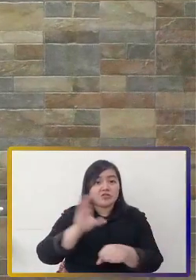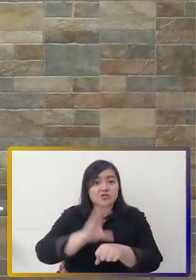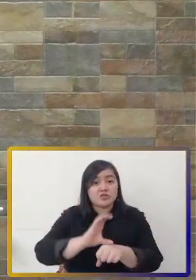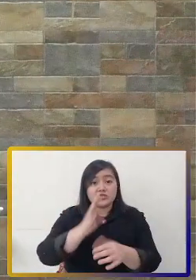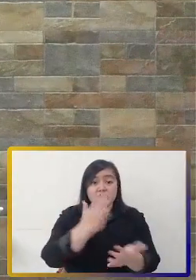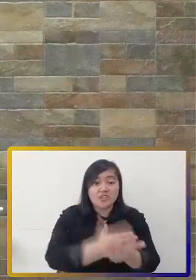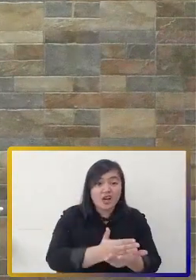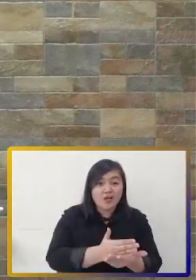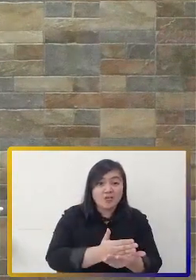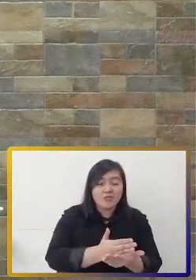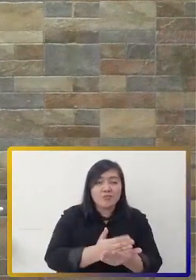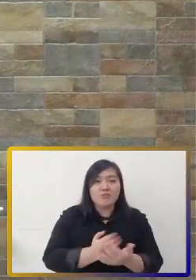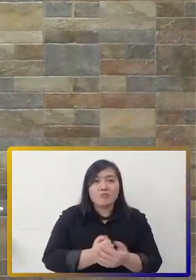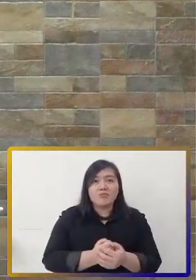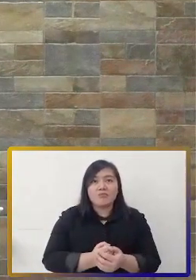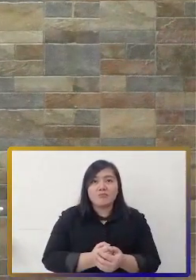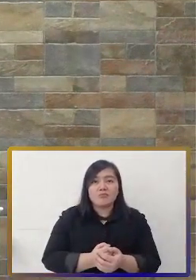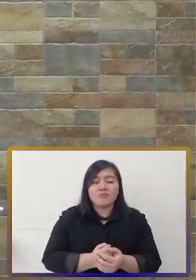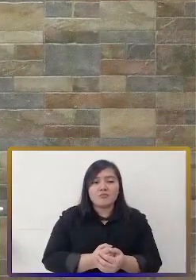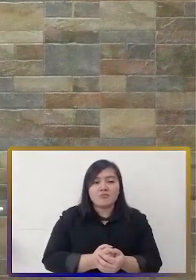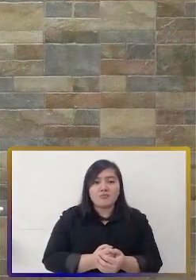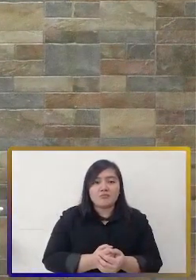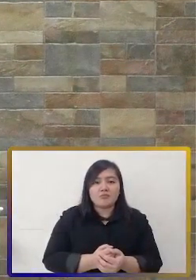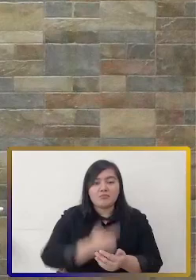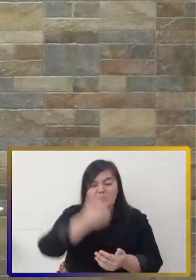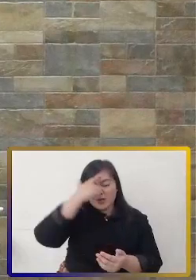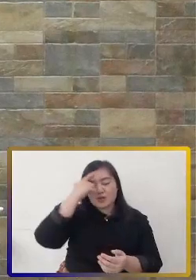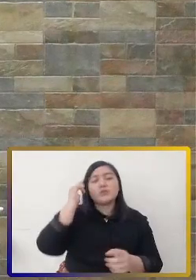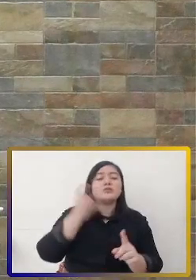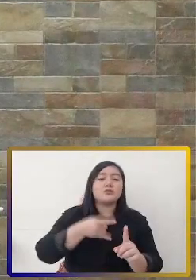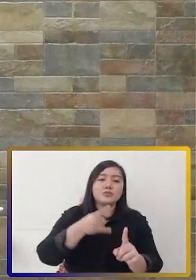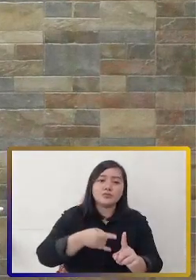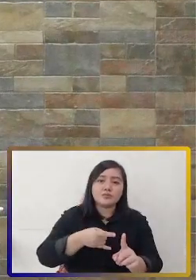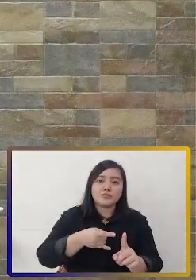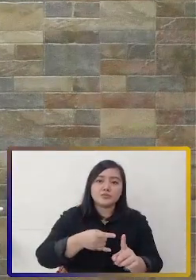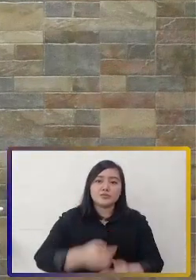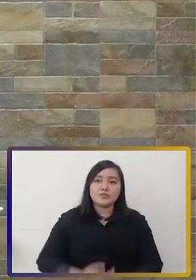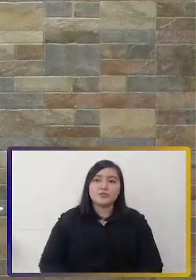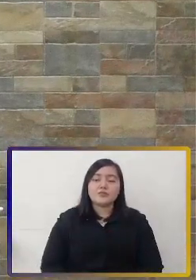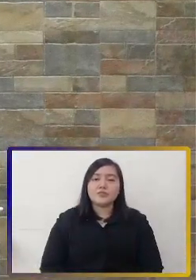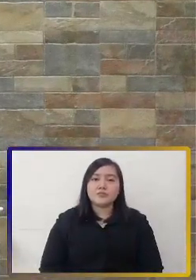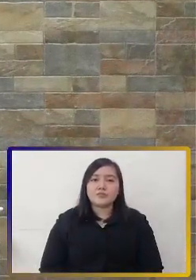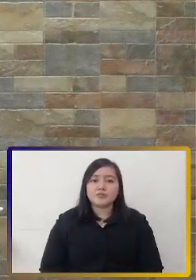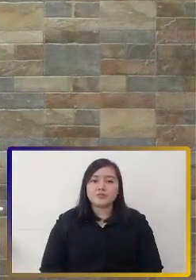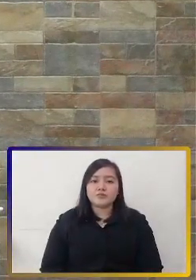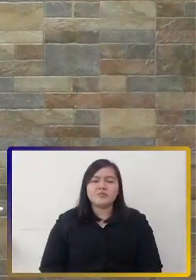sa pagpapatuloy dahil sa persecution. Yun ay hanggang sa naaabot lamang ng